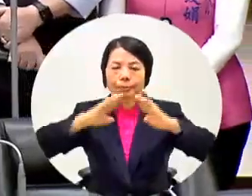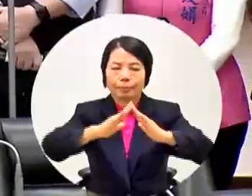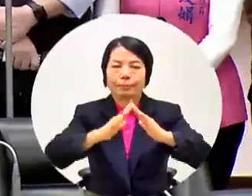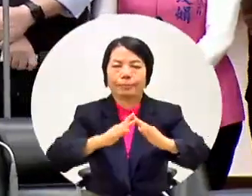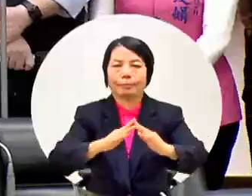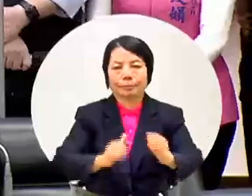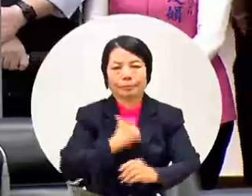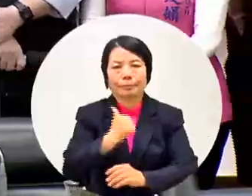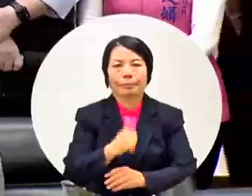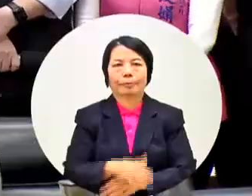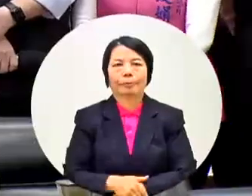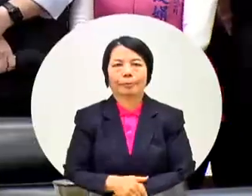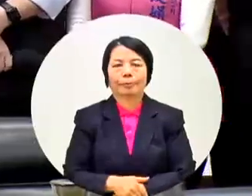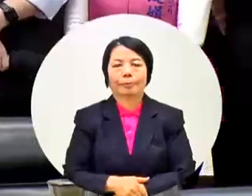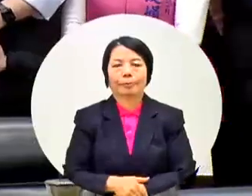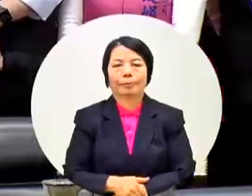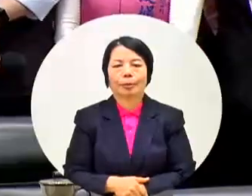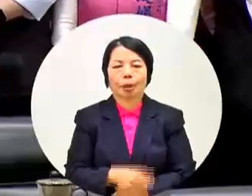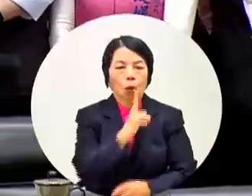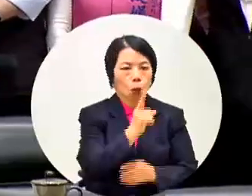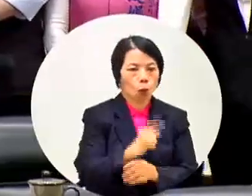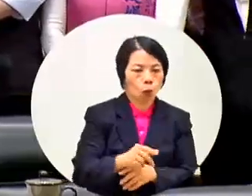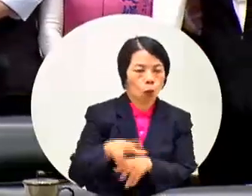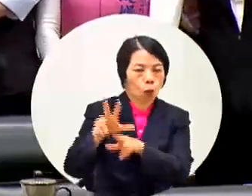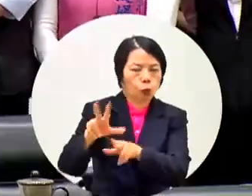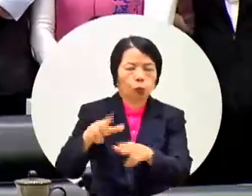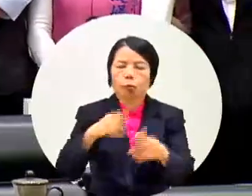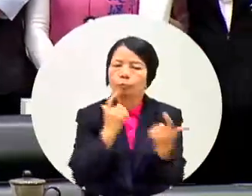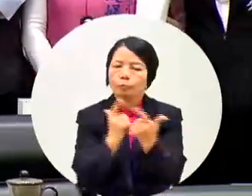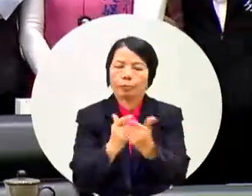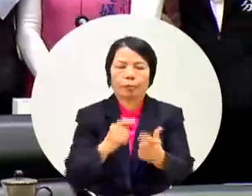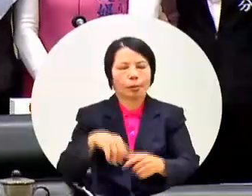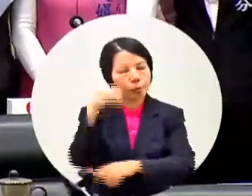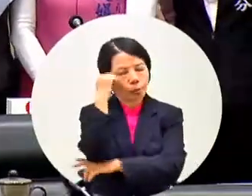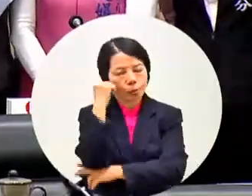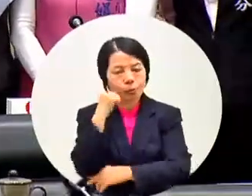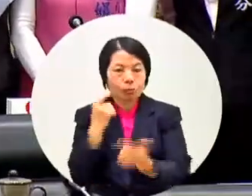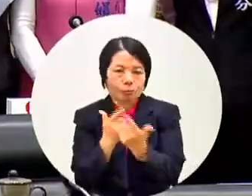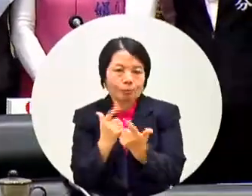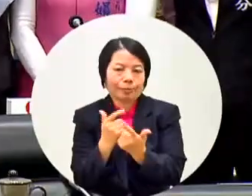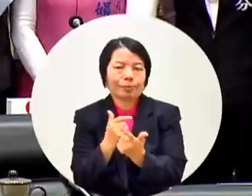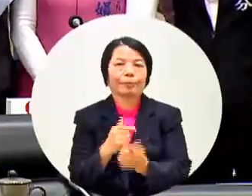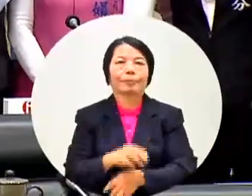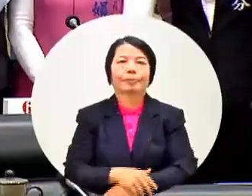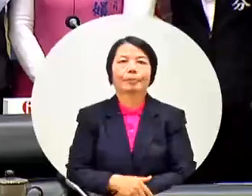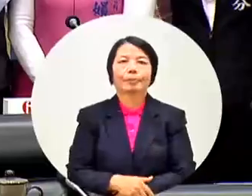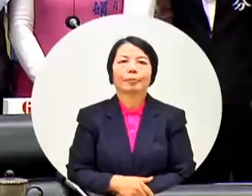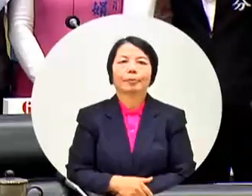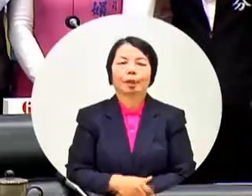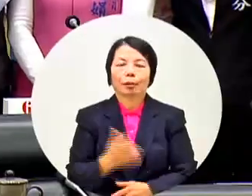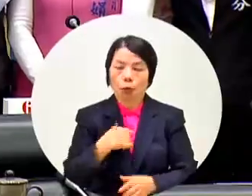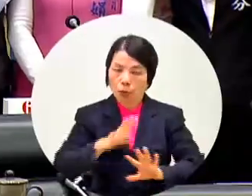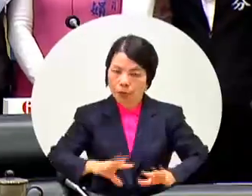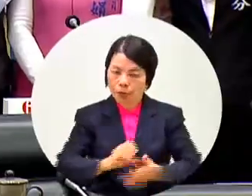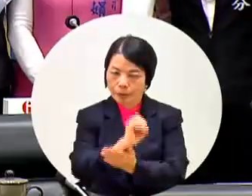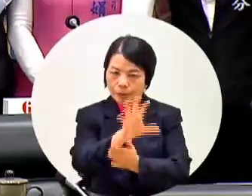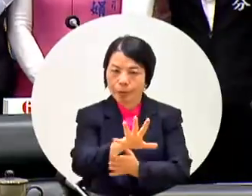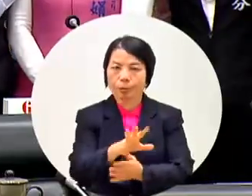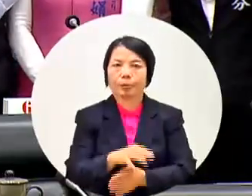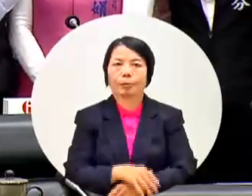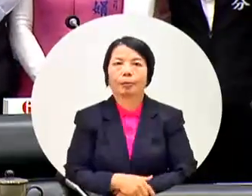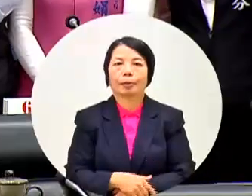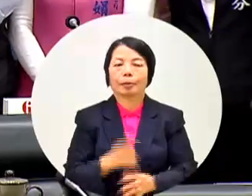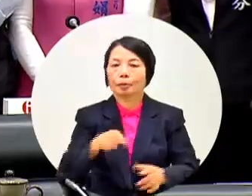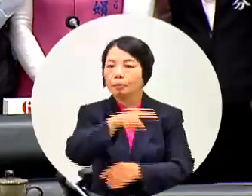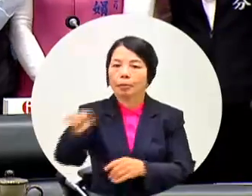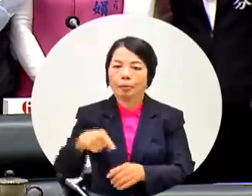宜居城市哦。但是雅金要在这边提醒我们的韩市长，当大家都在讲我们的路平专案，